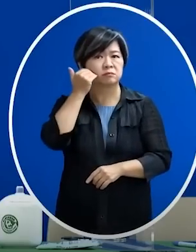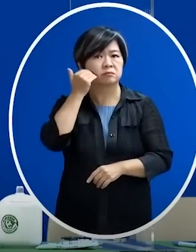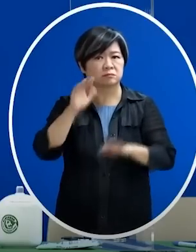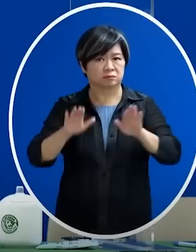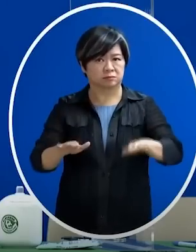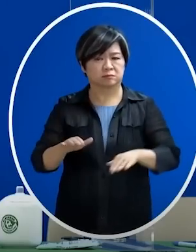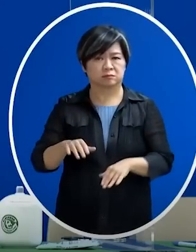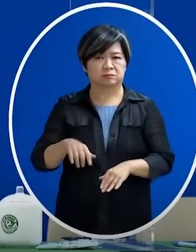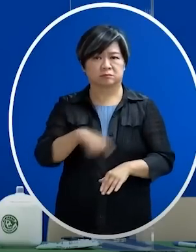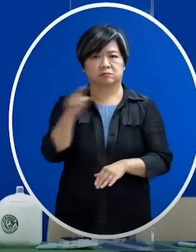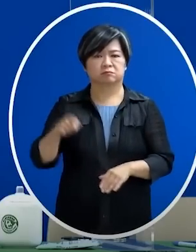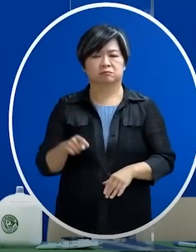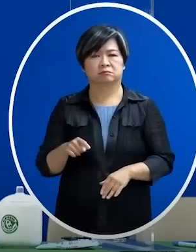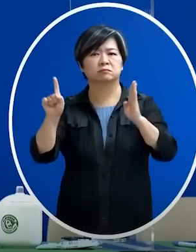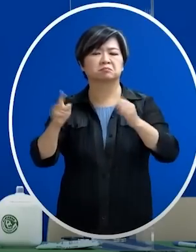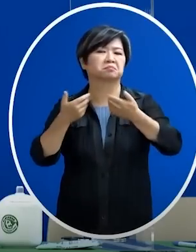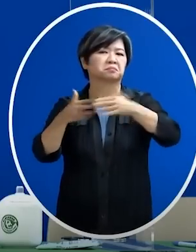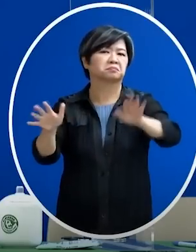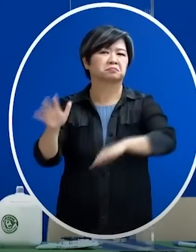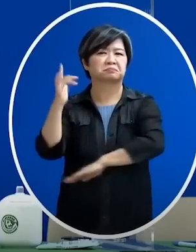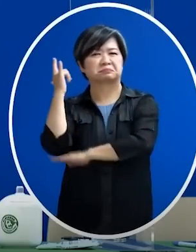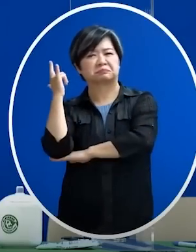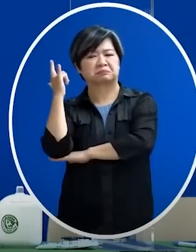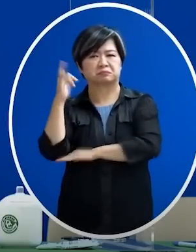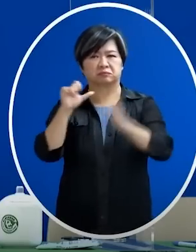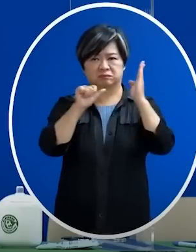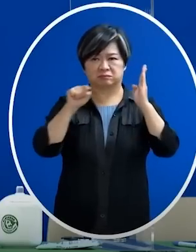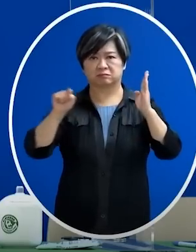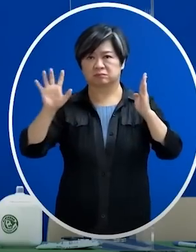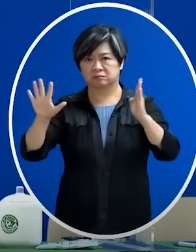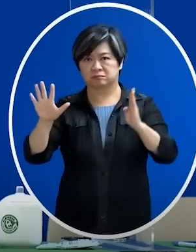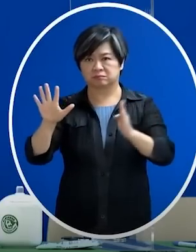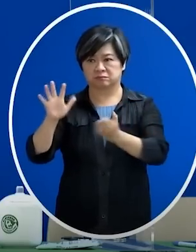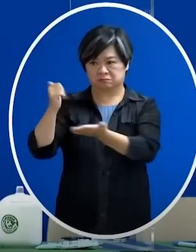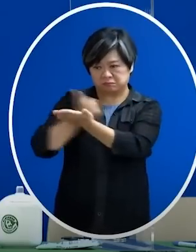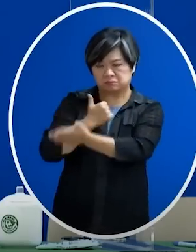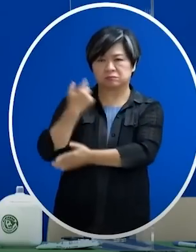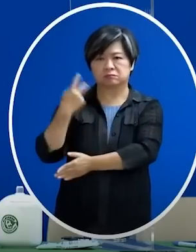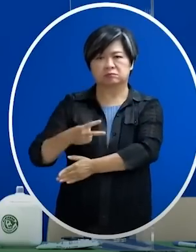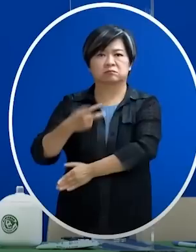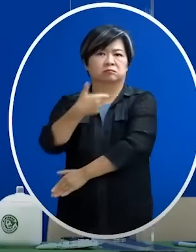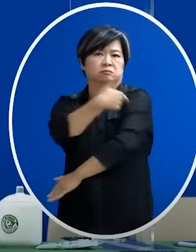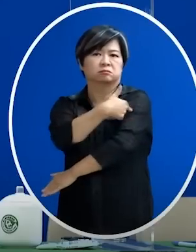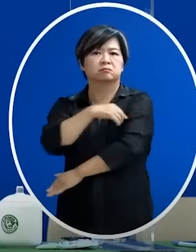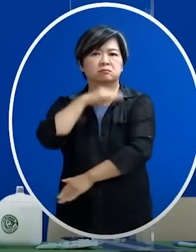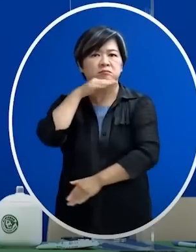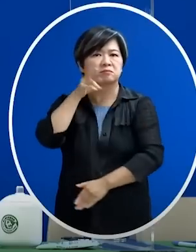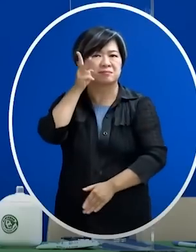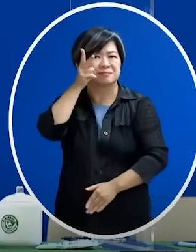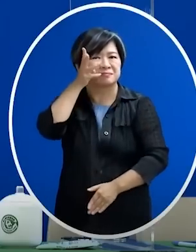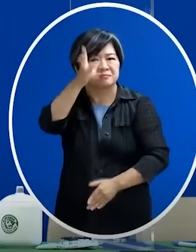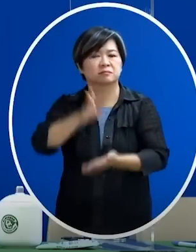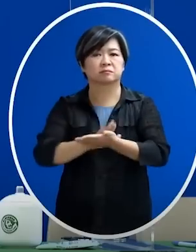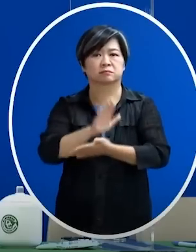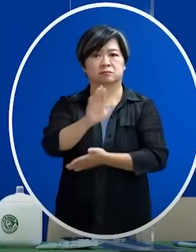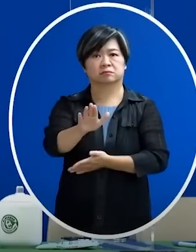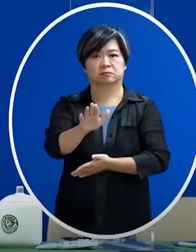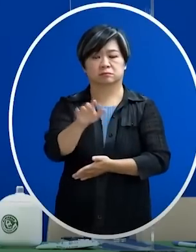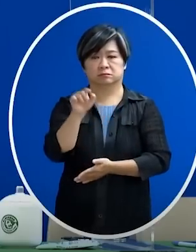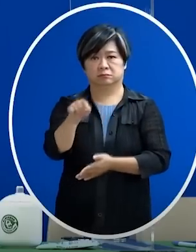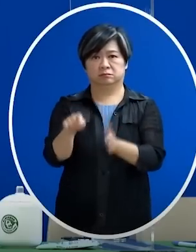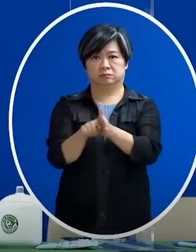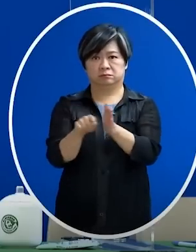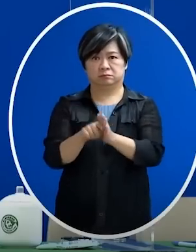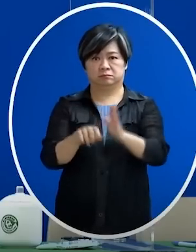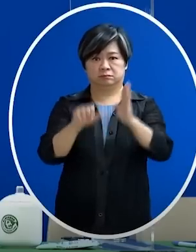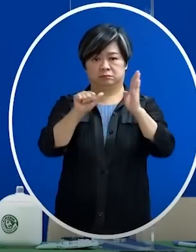在我们就不打 BA1， 我们要等待 BA5 疫苗再出来，可能要等个2-3个月，到了2-3个月以后，那个